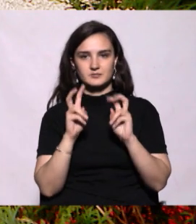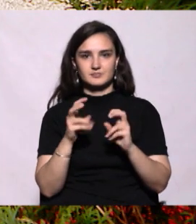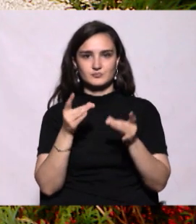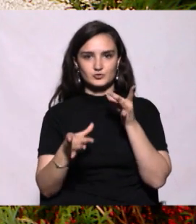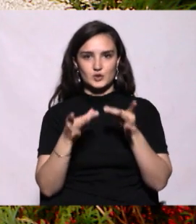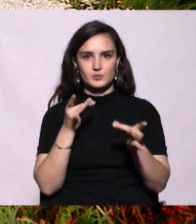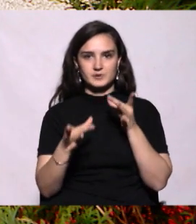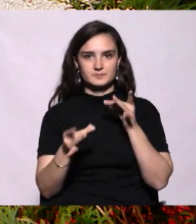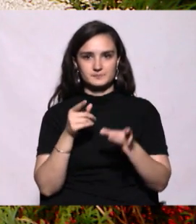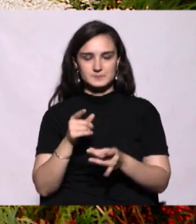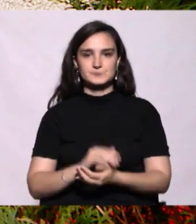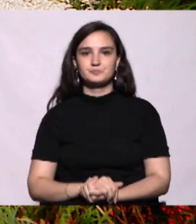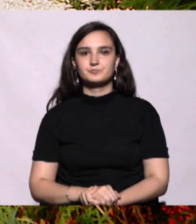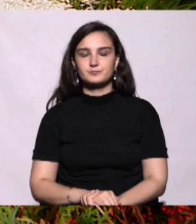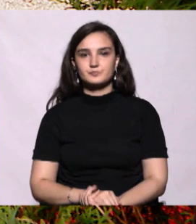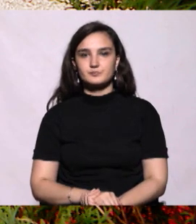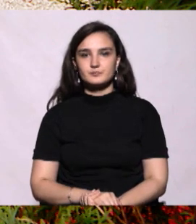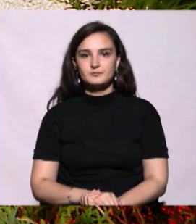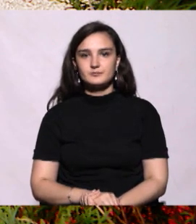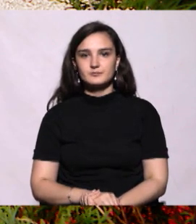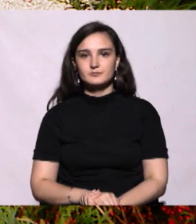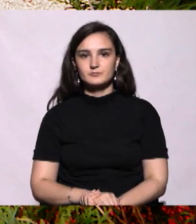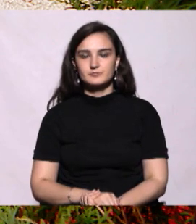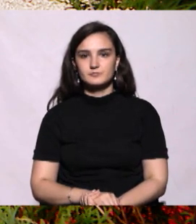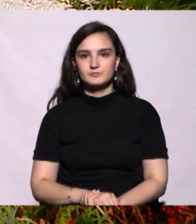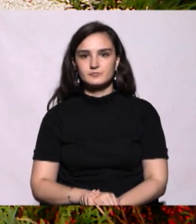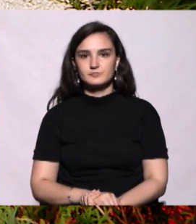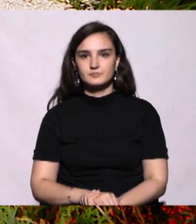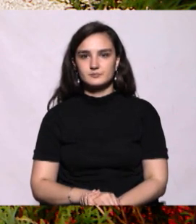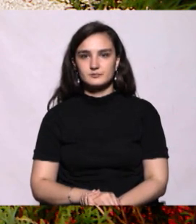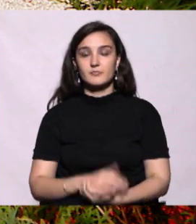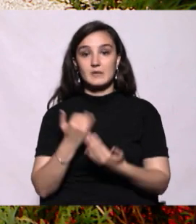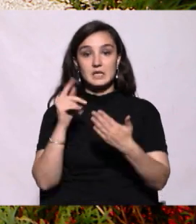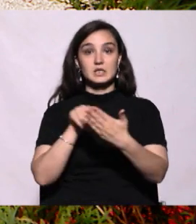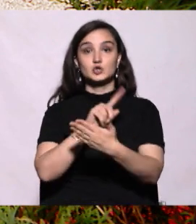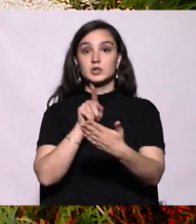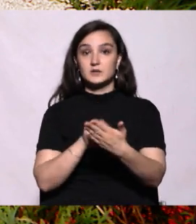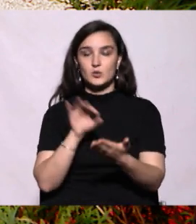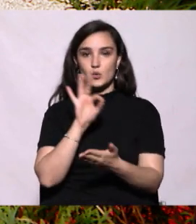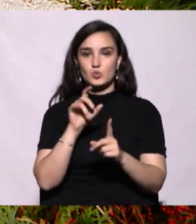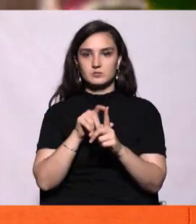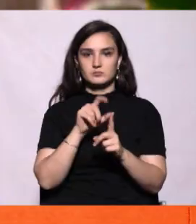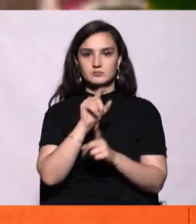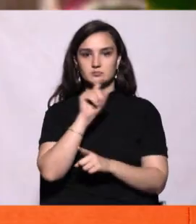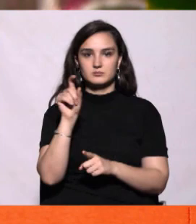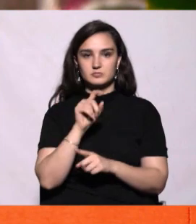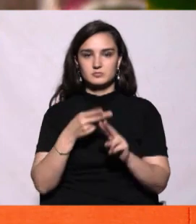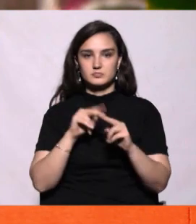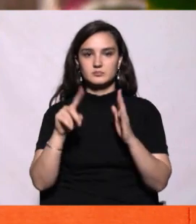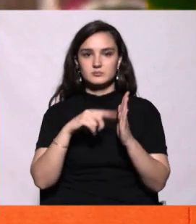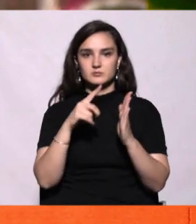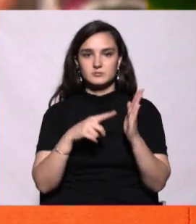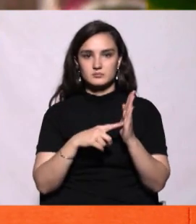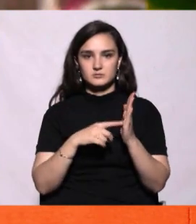Oh, ჭაობი. Okay, wow. Now, a question from the vocabulary part. This question is